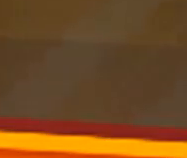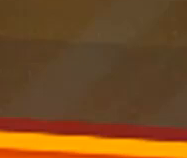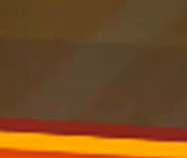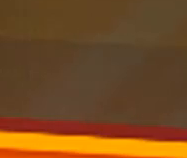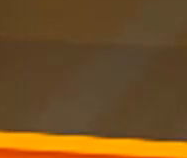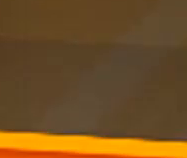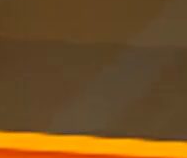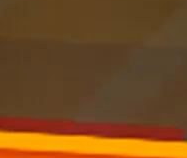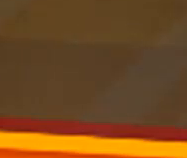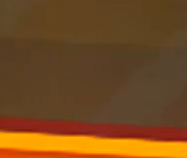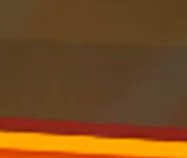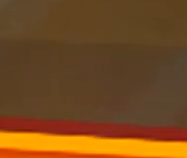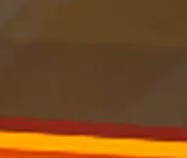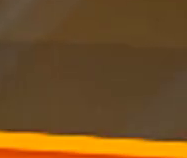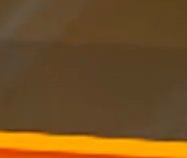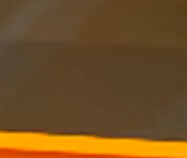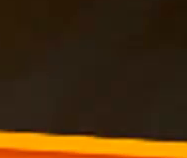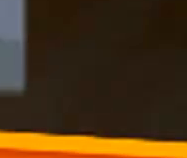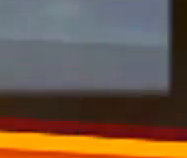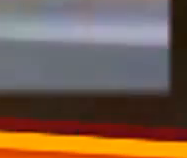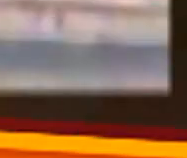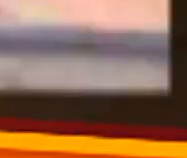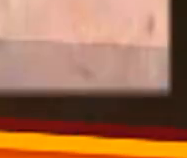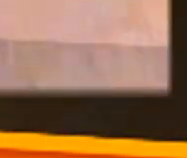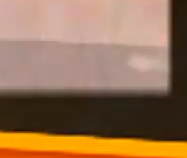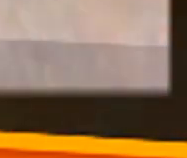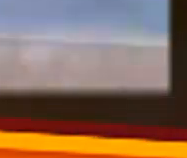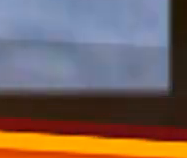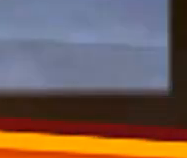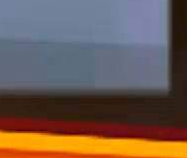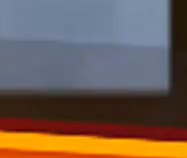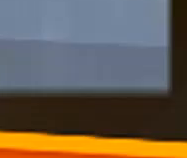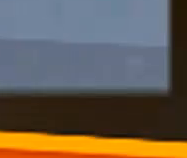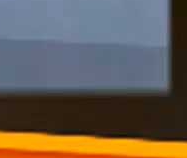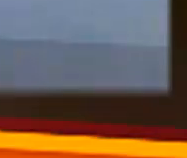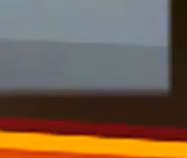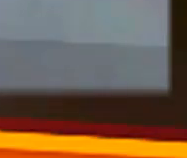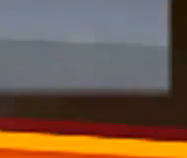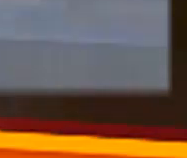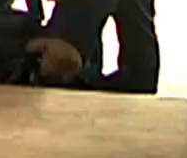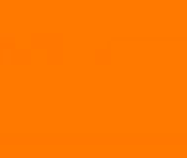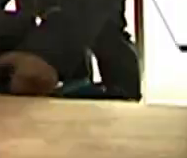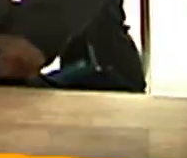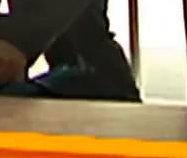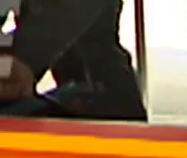Magkaangkas na kumaladkad sa isang aso sa San Pablo, Laguna, dumepensa. Balak lang daw nilang i-rescue ang